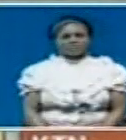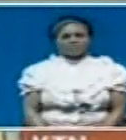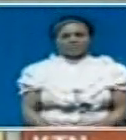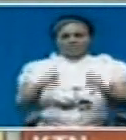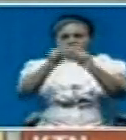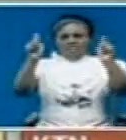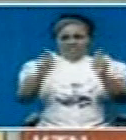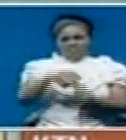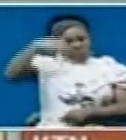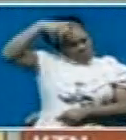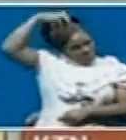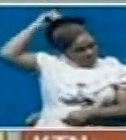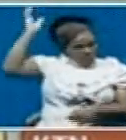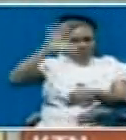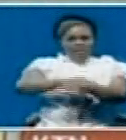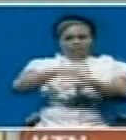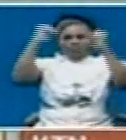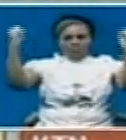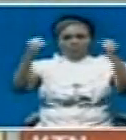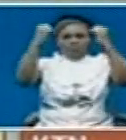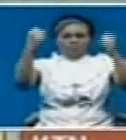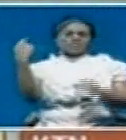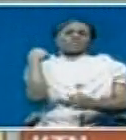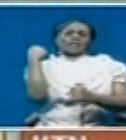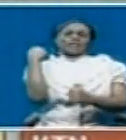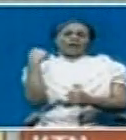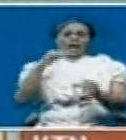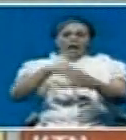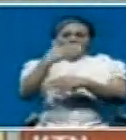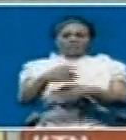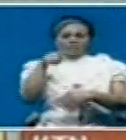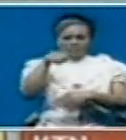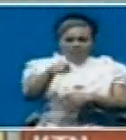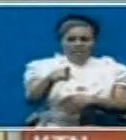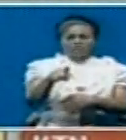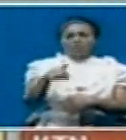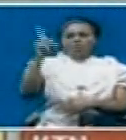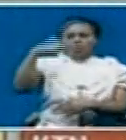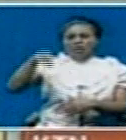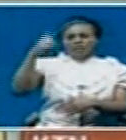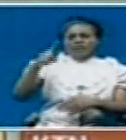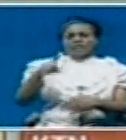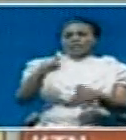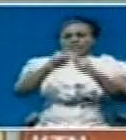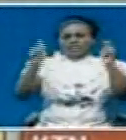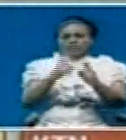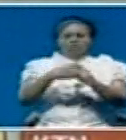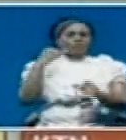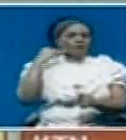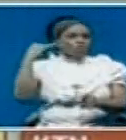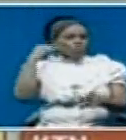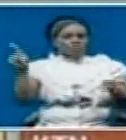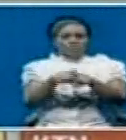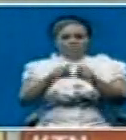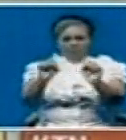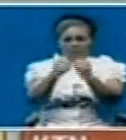Klabu ya KCB ilitoa taji la raga la Prinsloo hapo jana baada ya kuipiku Nakuru Top Fry. Kando na hayo, kulikuwa na